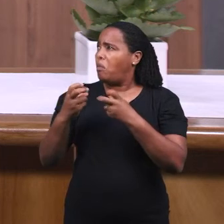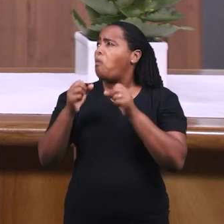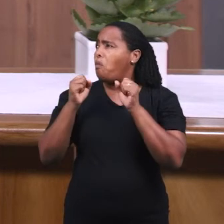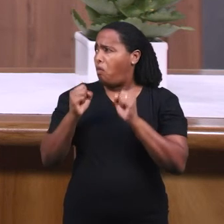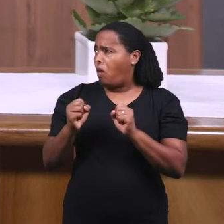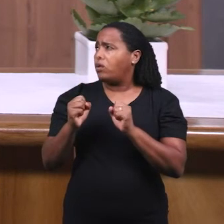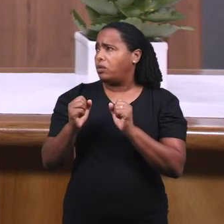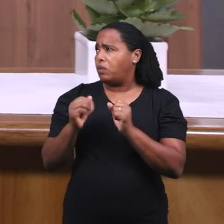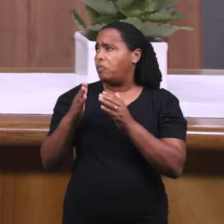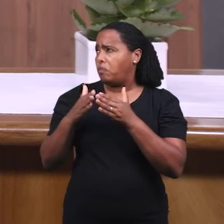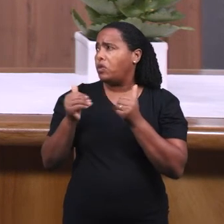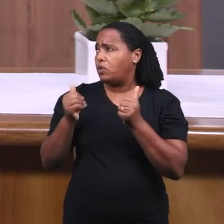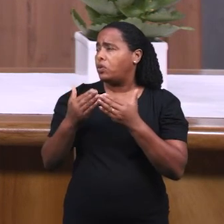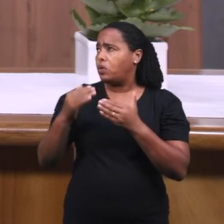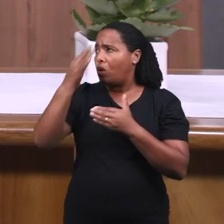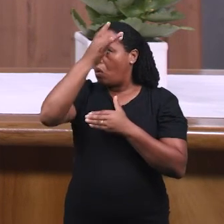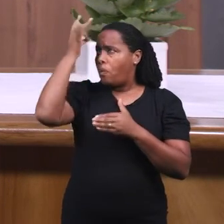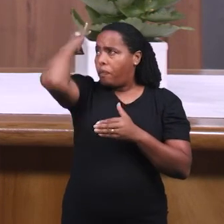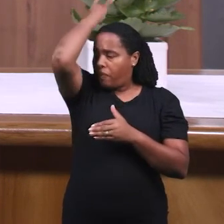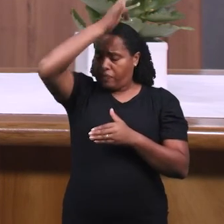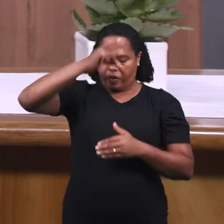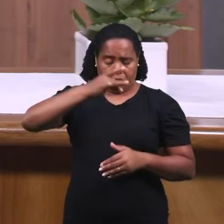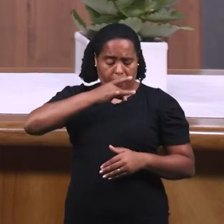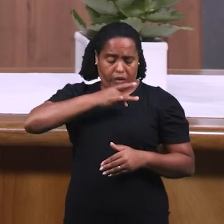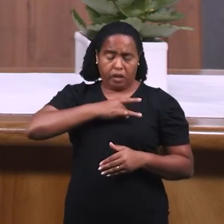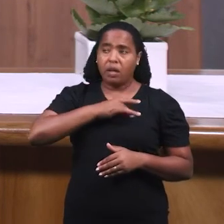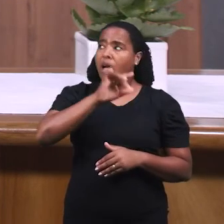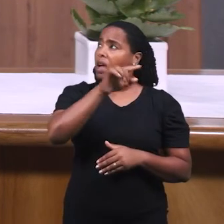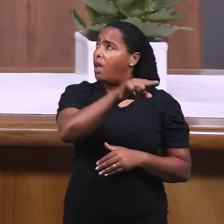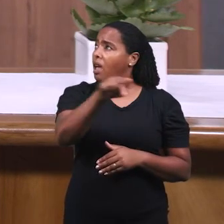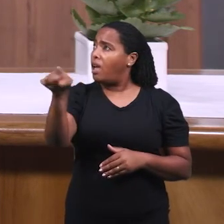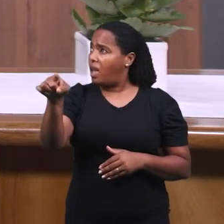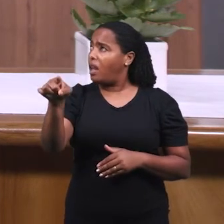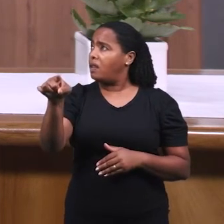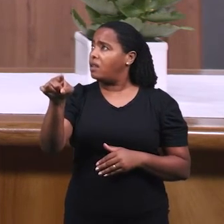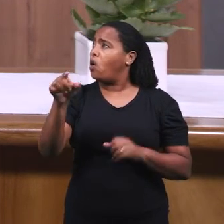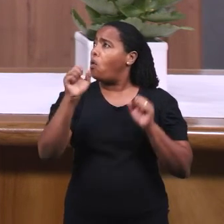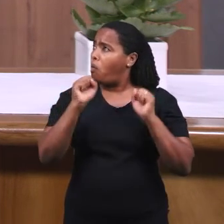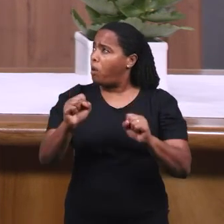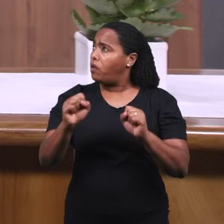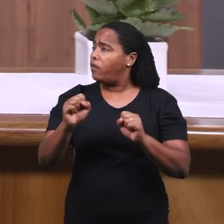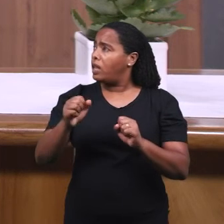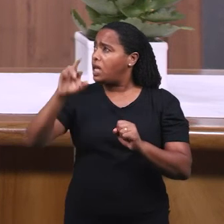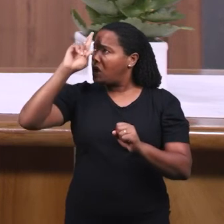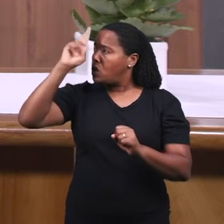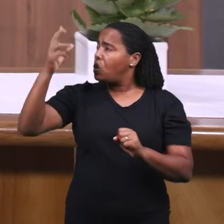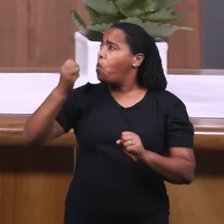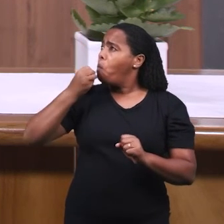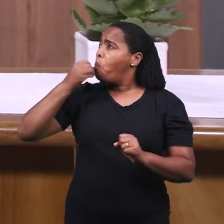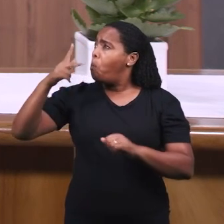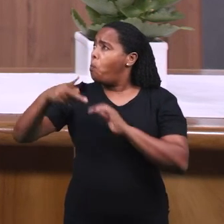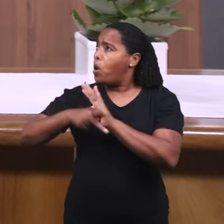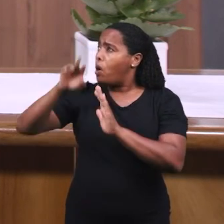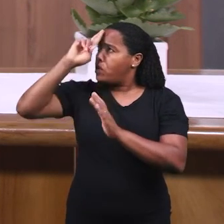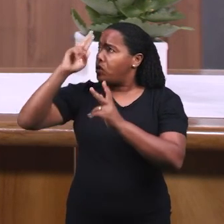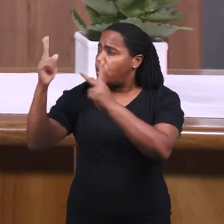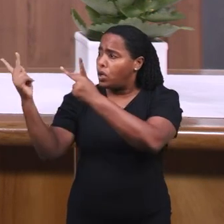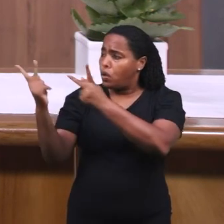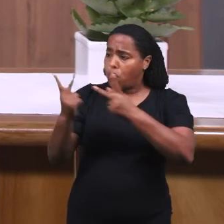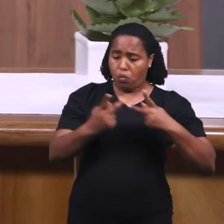их Духом Святым Своим, дай им Духа Твоего Святого, чтобы они могли сказать в сердцах своих: